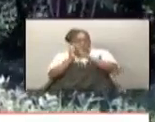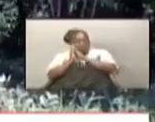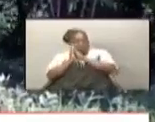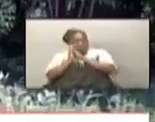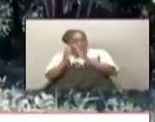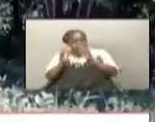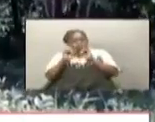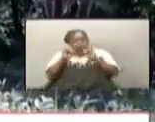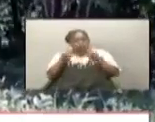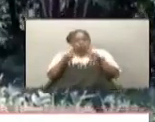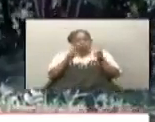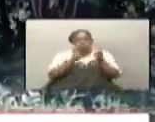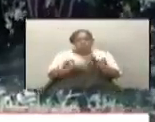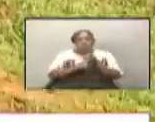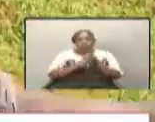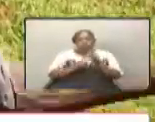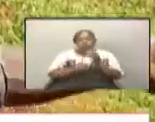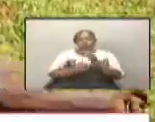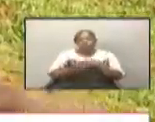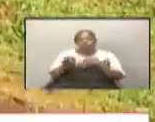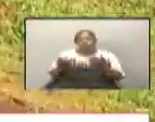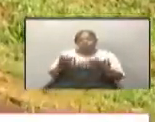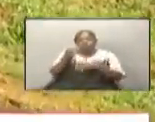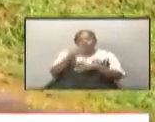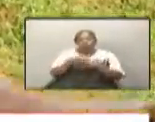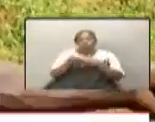makya ti neiba afudde.